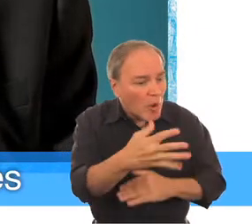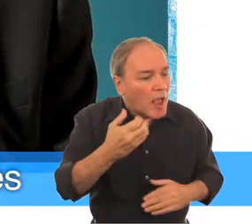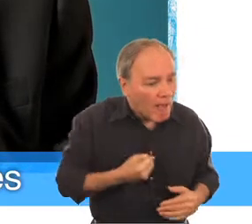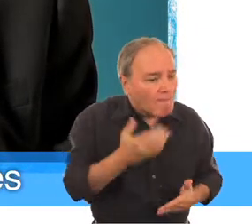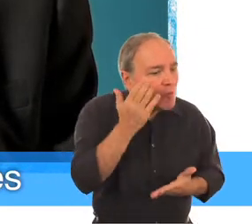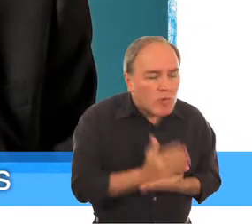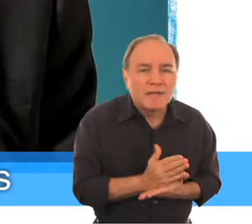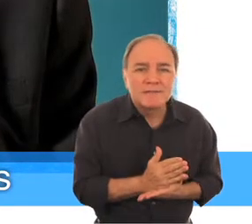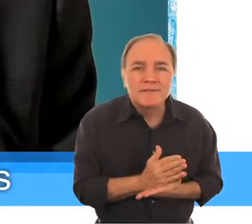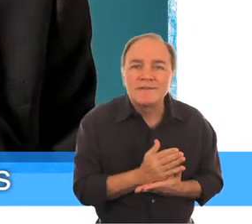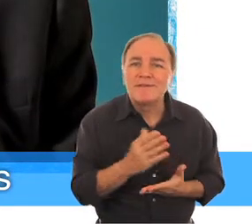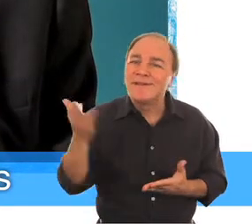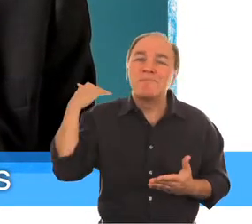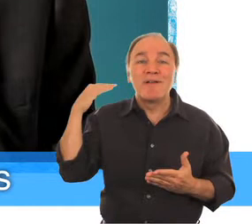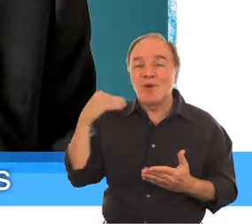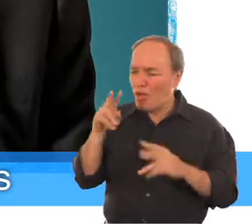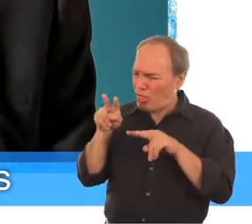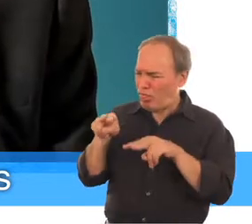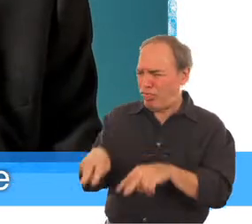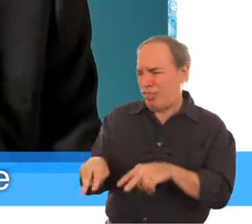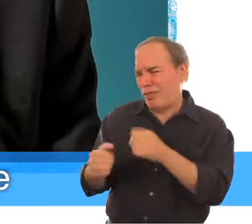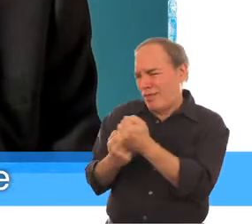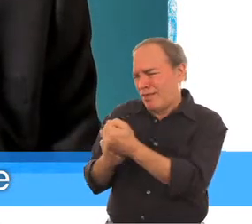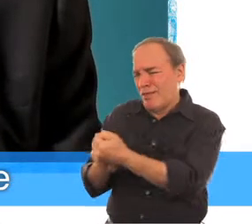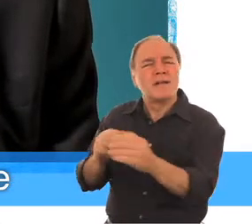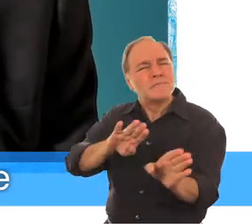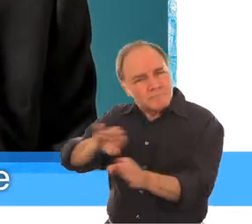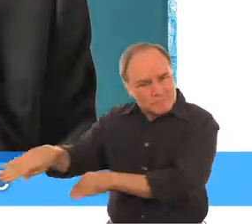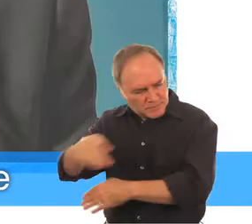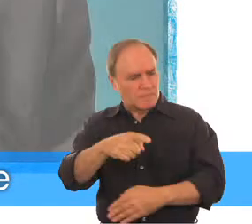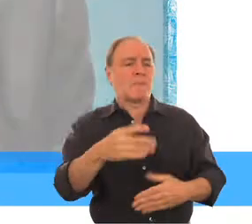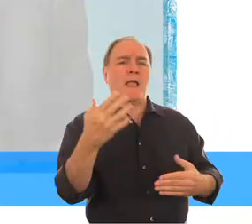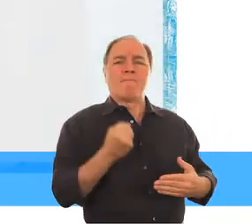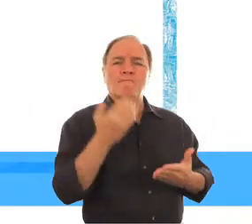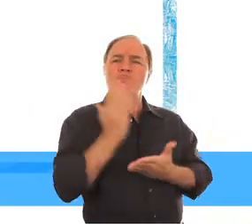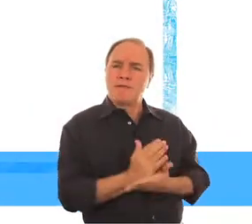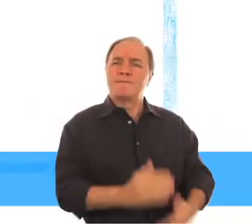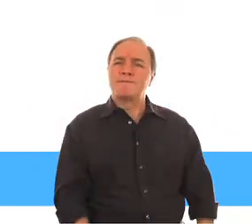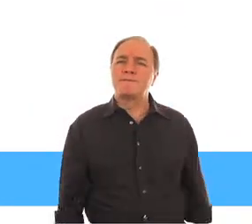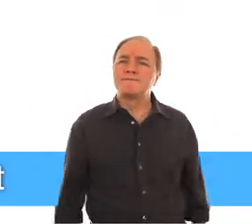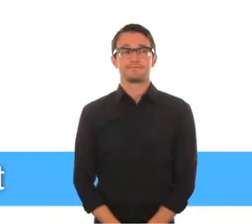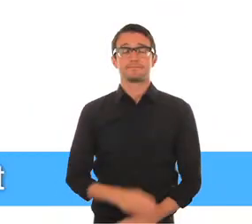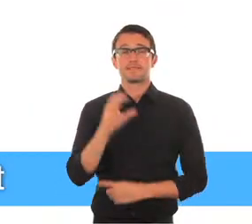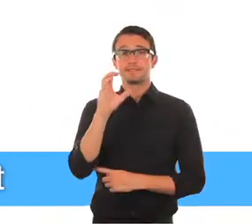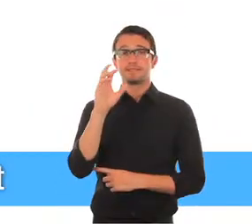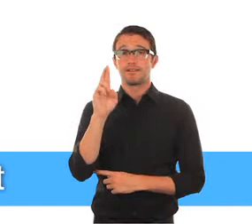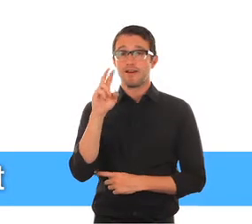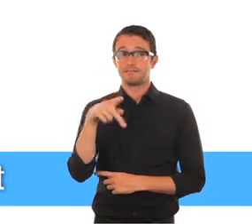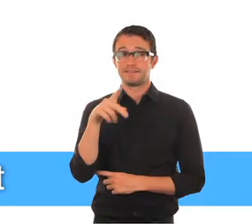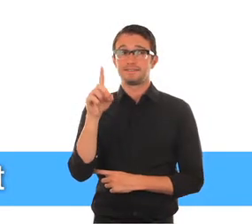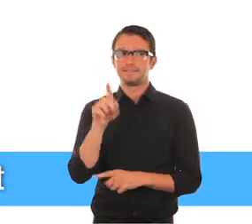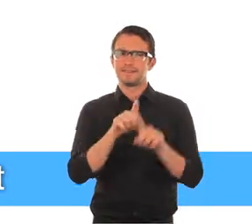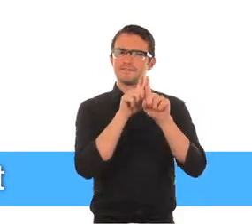des droits qui devraient être respectés et ne sont pas des objets de charité ou de pitié. La CRDE